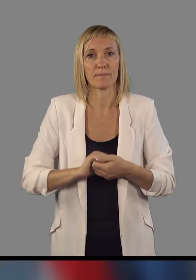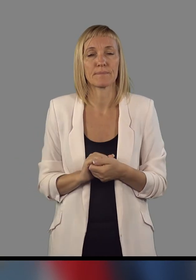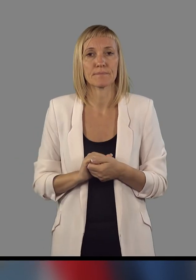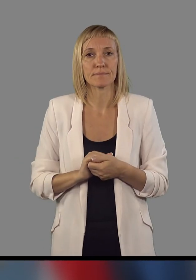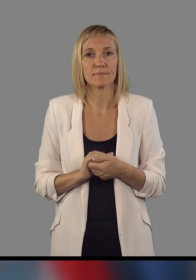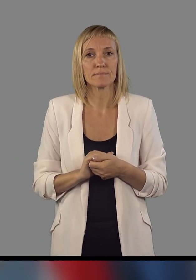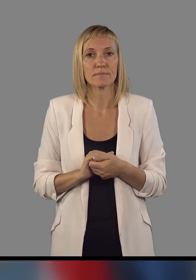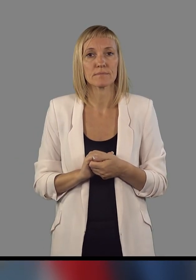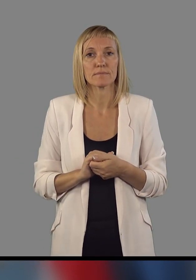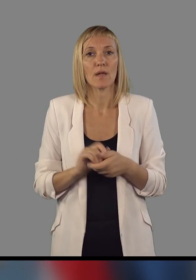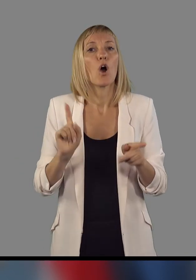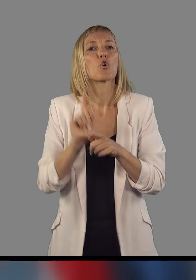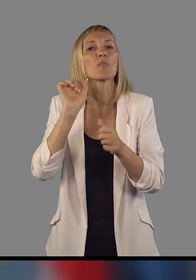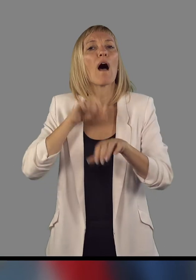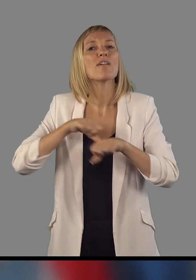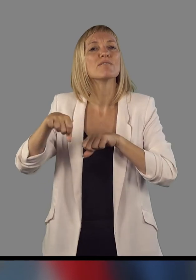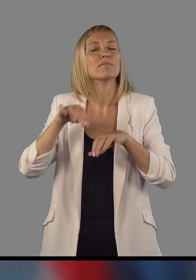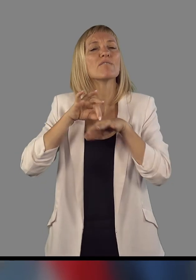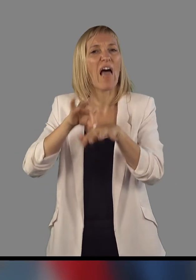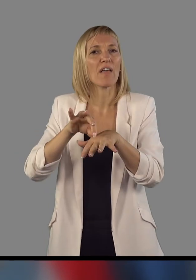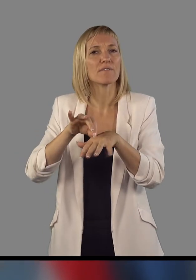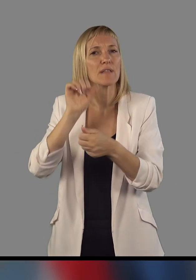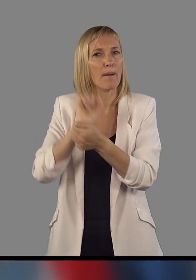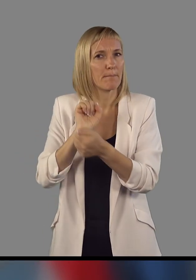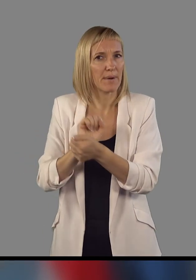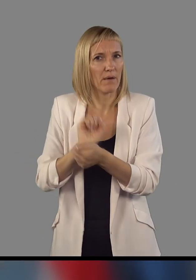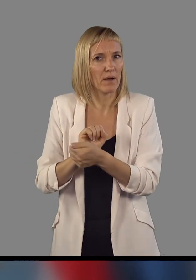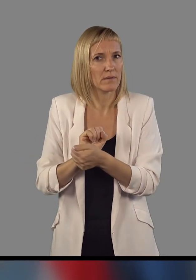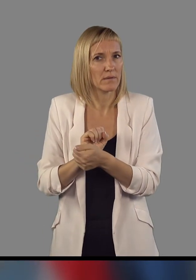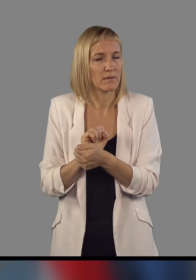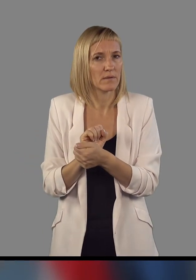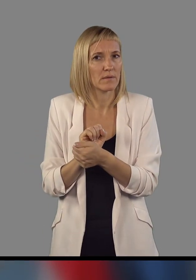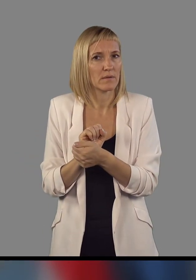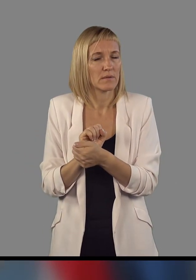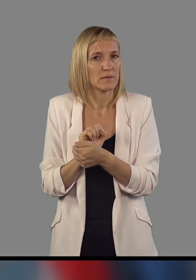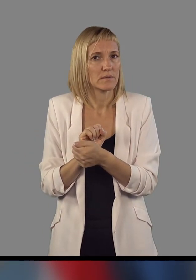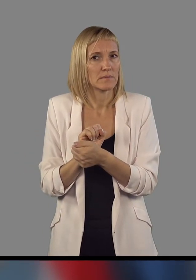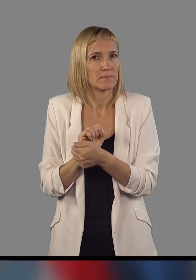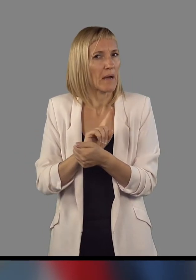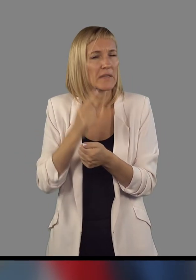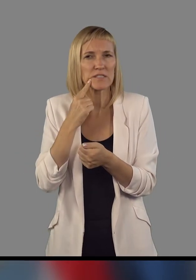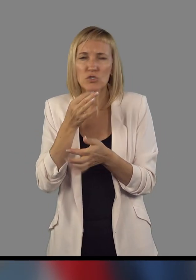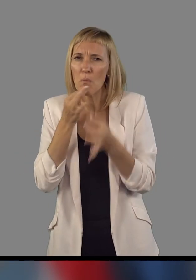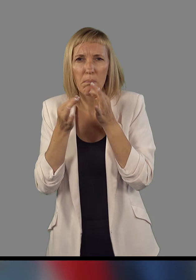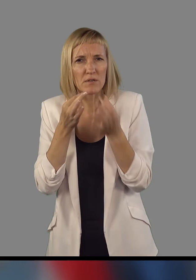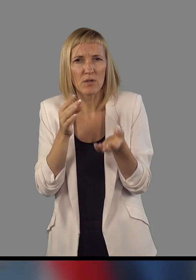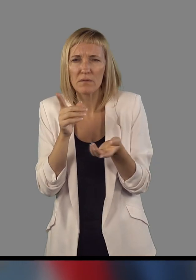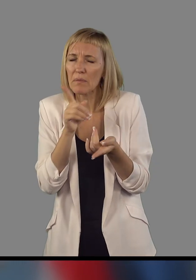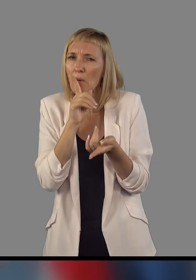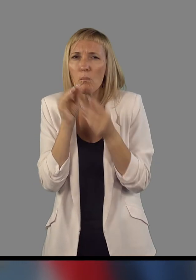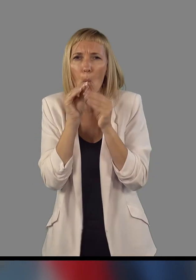opredeljene kot prednostna naloga. Kot vladavine prava pa predpostavljam, da boste opozarjali na arbitražno razsodbo, ali kako ste mislili, kaj